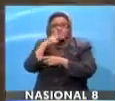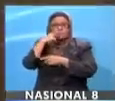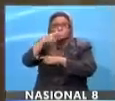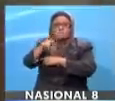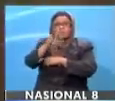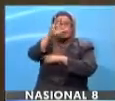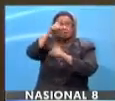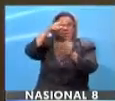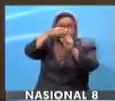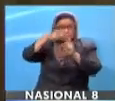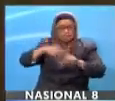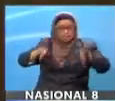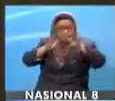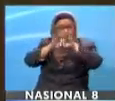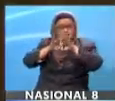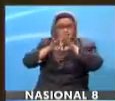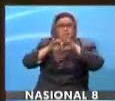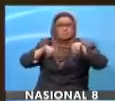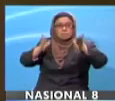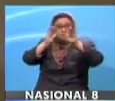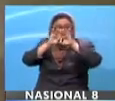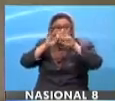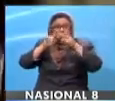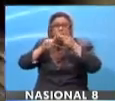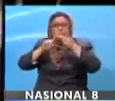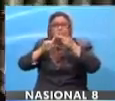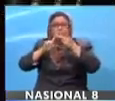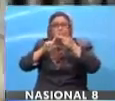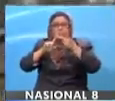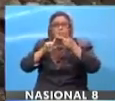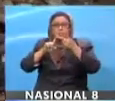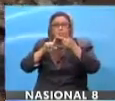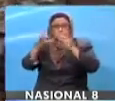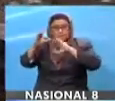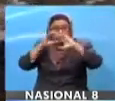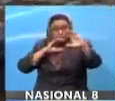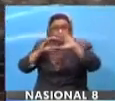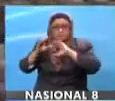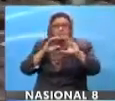keutamaan, penyelarasan dan komunikasi perlu diambil kira.